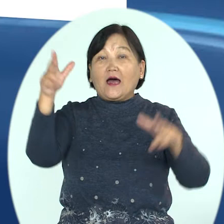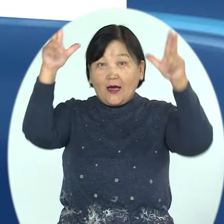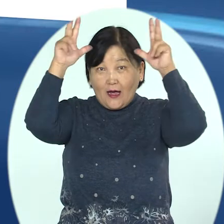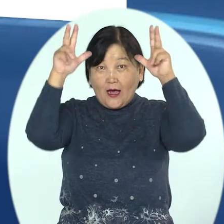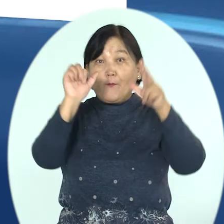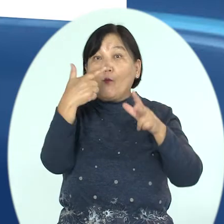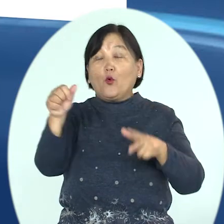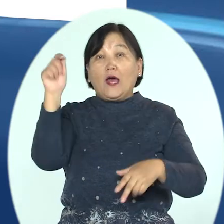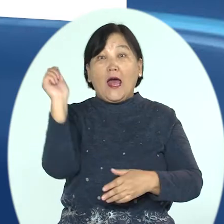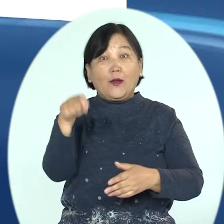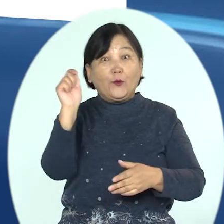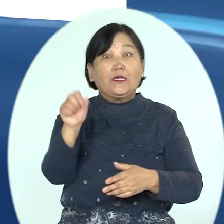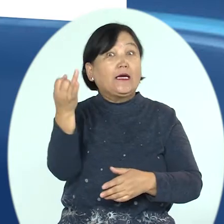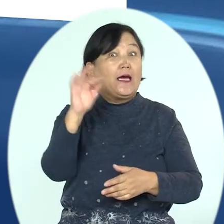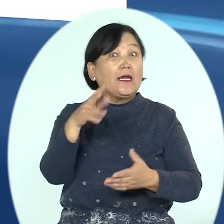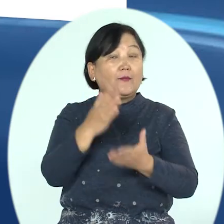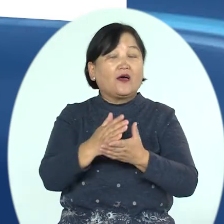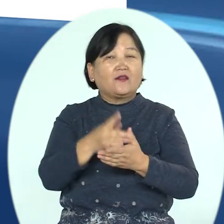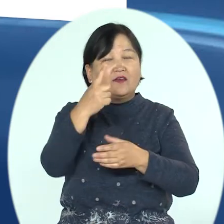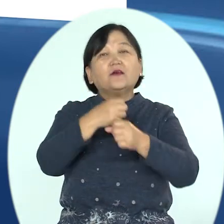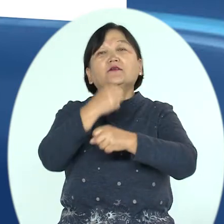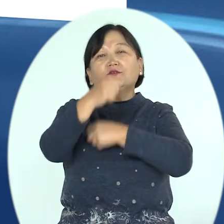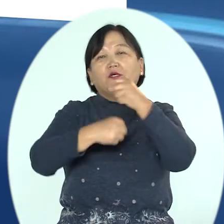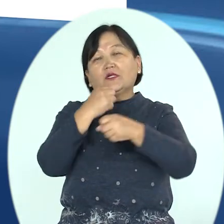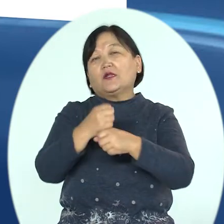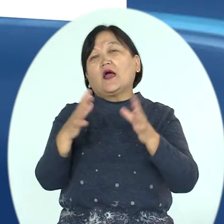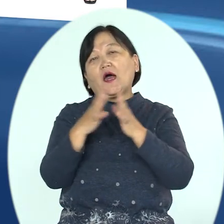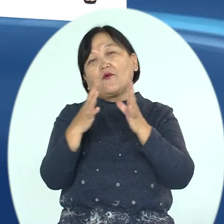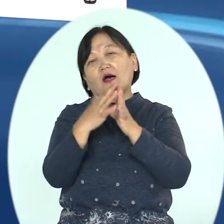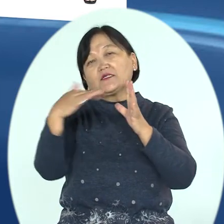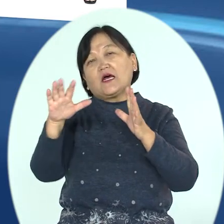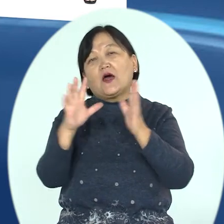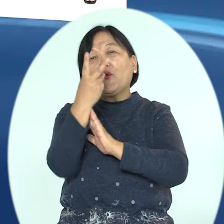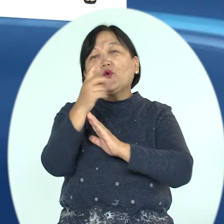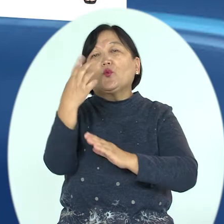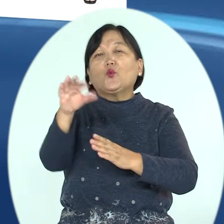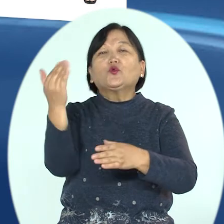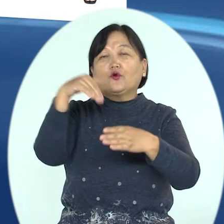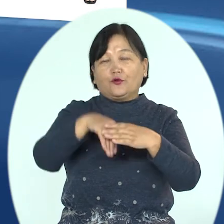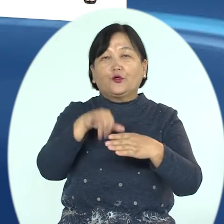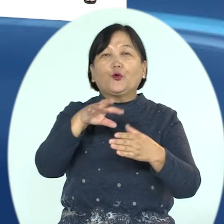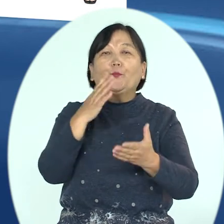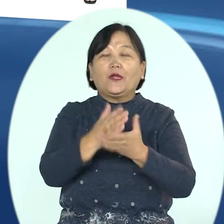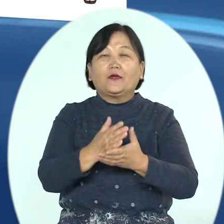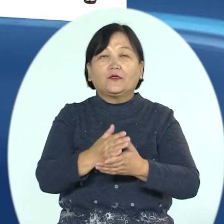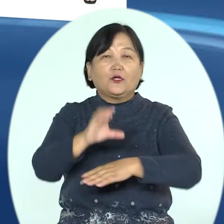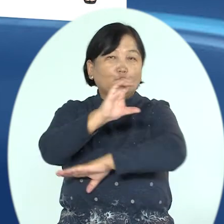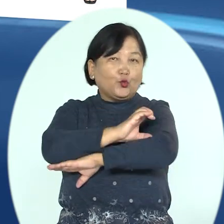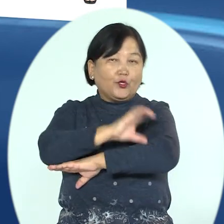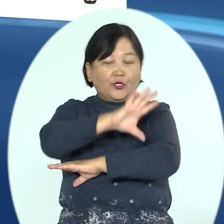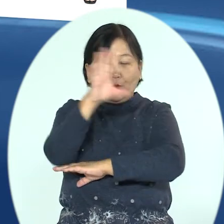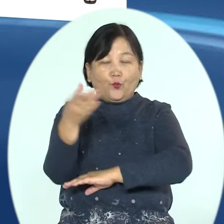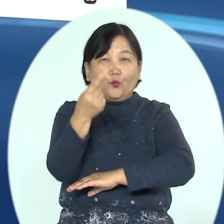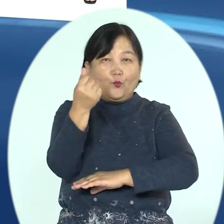нь бол ер нь жилдээ нэг 12-3 хүүхэд хамрагддаг ийм тусгай бас нэг юм залт байж байгаа. Ингээд сургалтын төлбөрийн